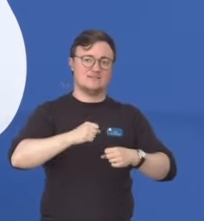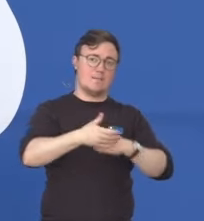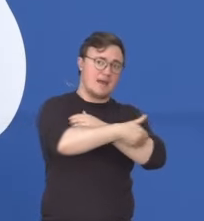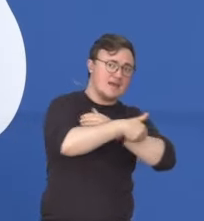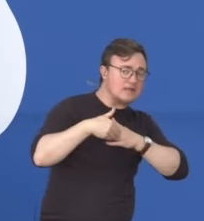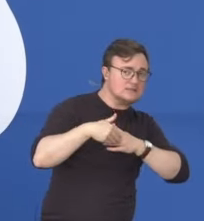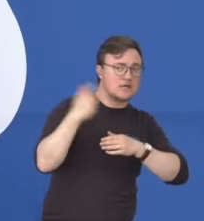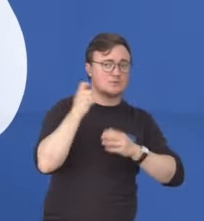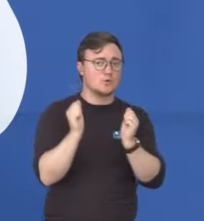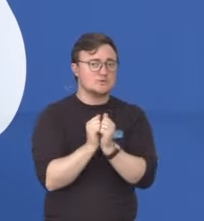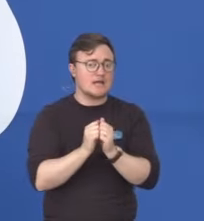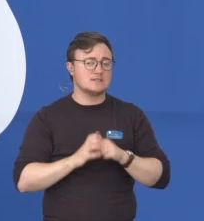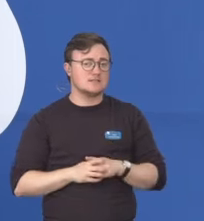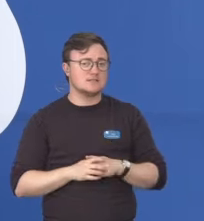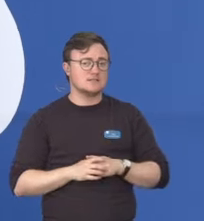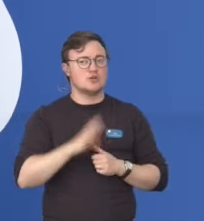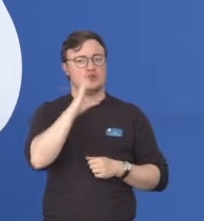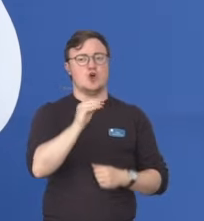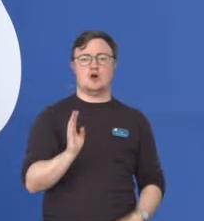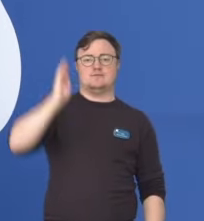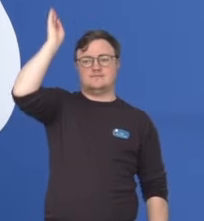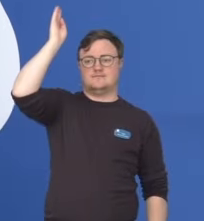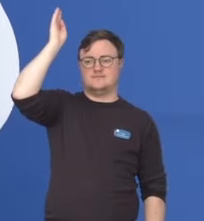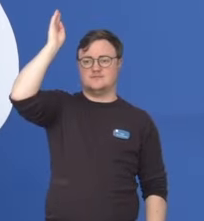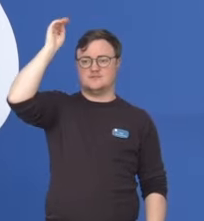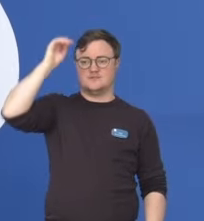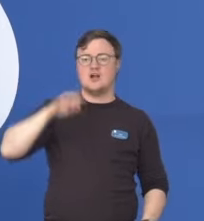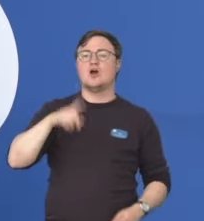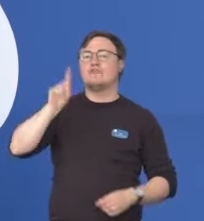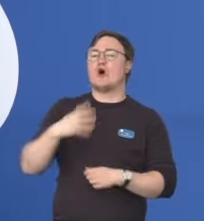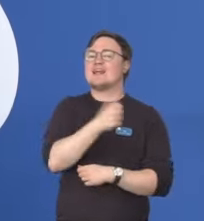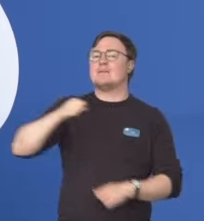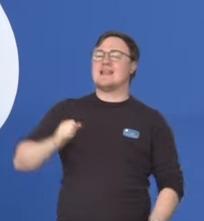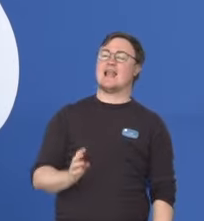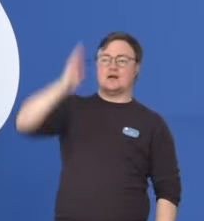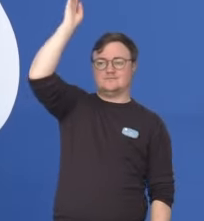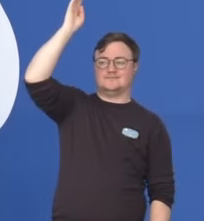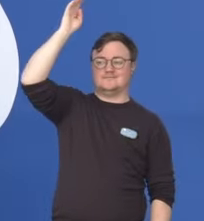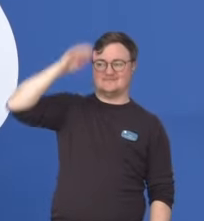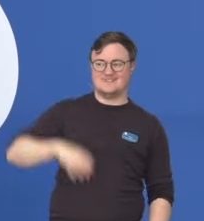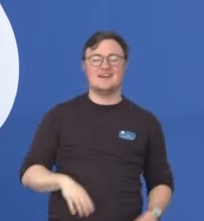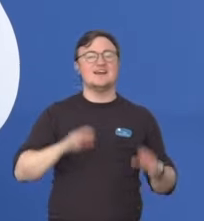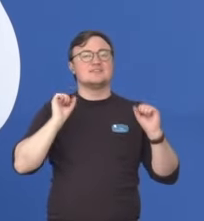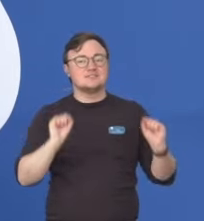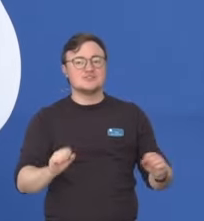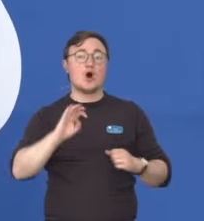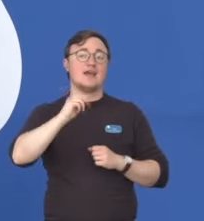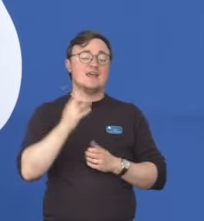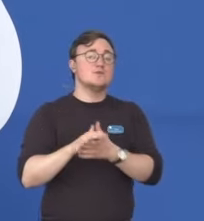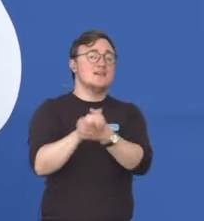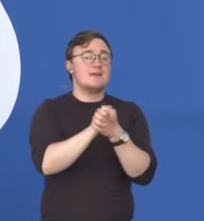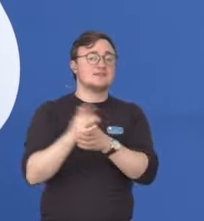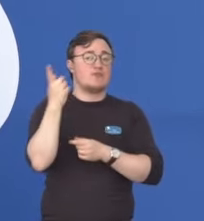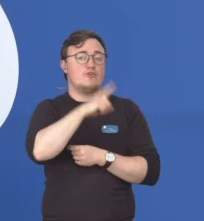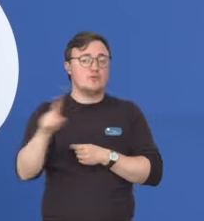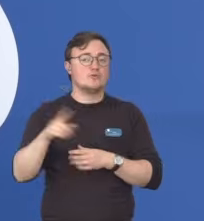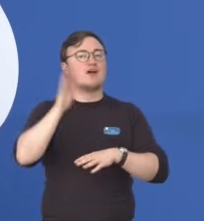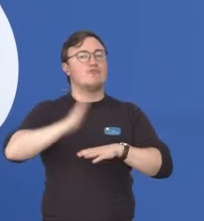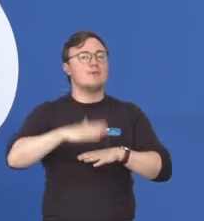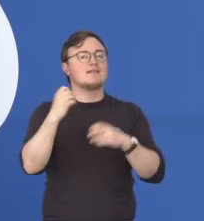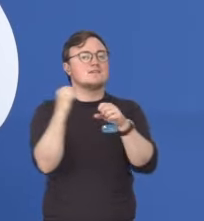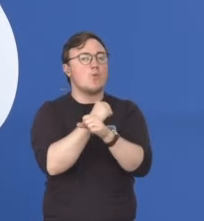begränsas? Hand upp för ja. För kriminella. Bör EU gemensamt förbjuda